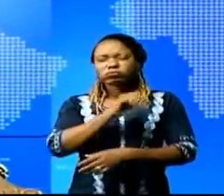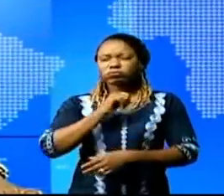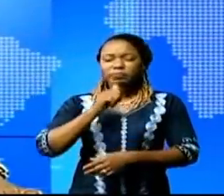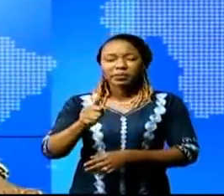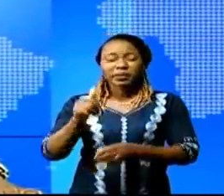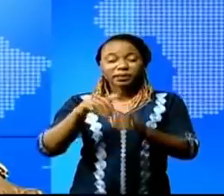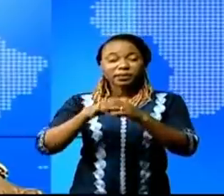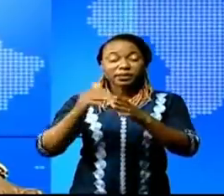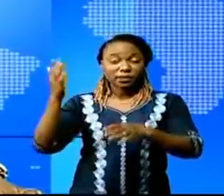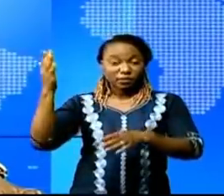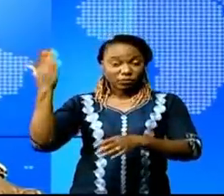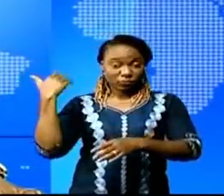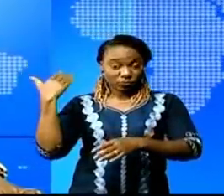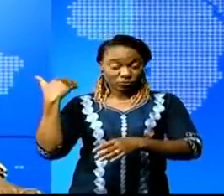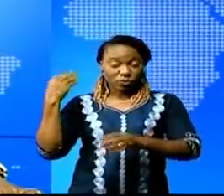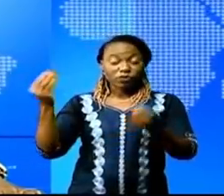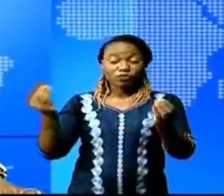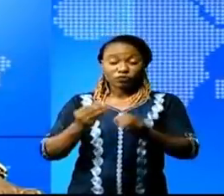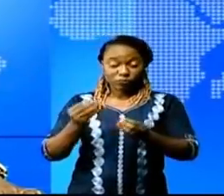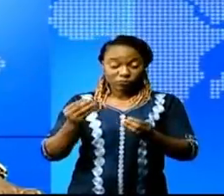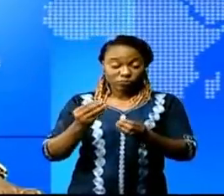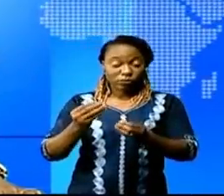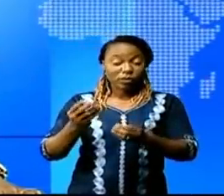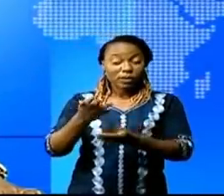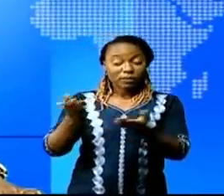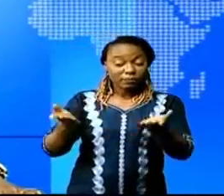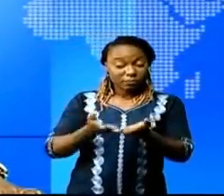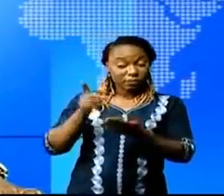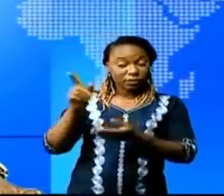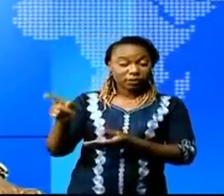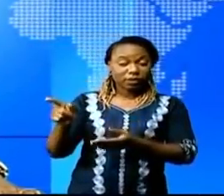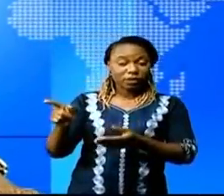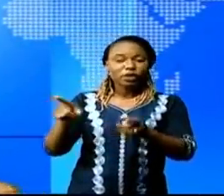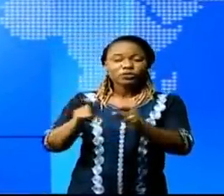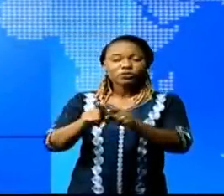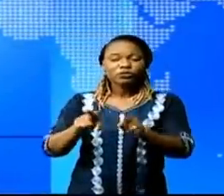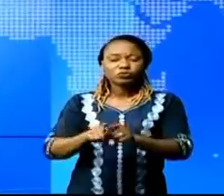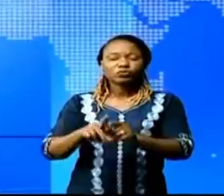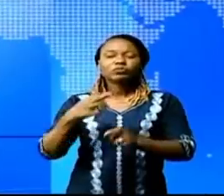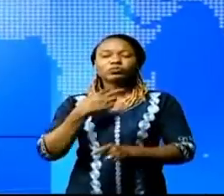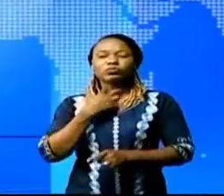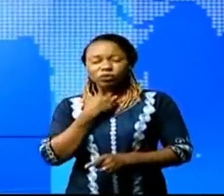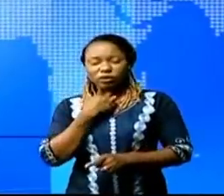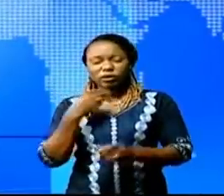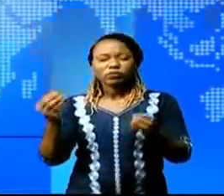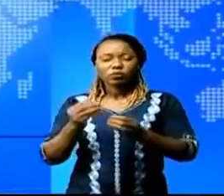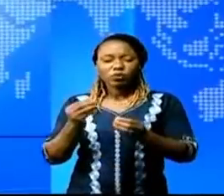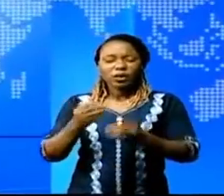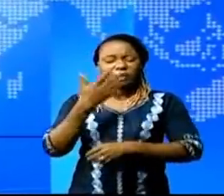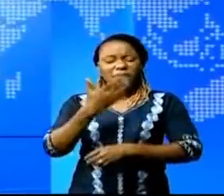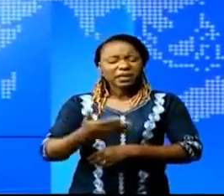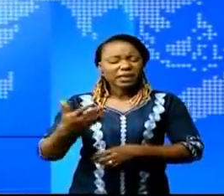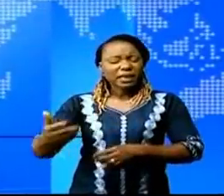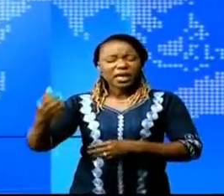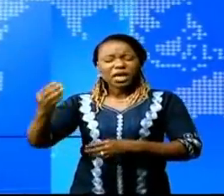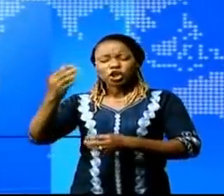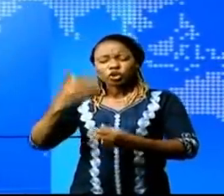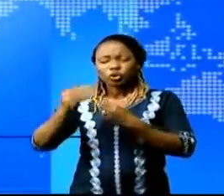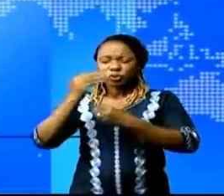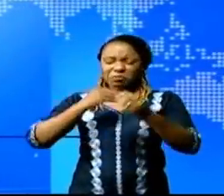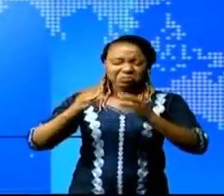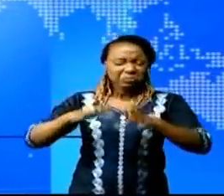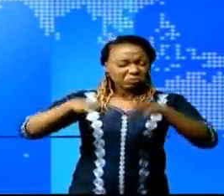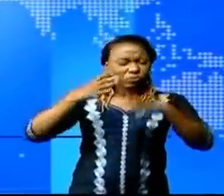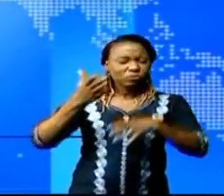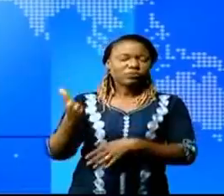agricoles. Cette partie du pays reste enclavée alors qu'elle regorge des ressources naturelles. Les élus de cette province